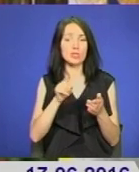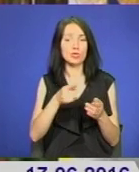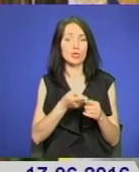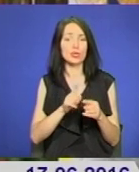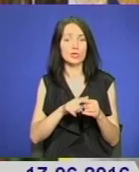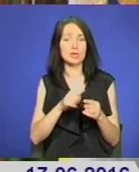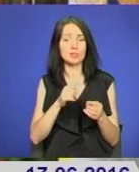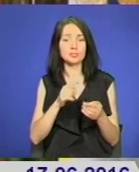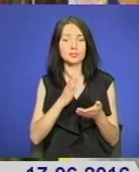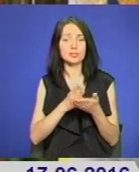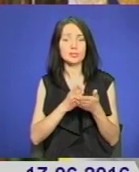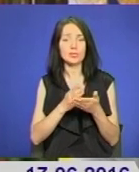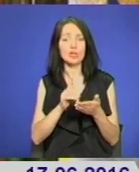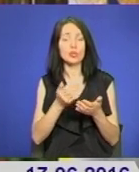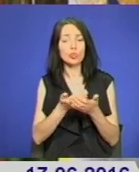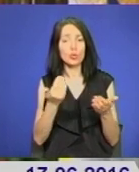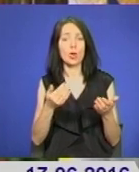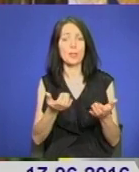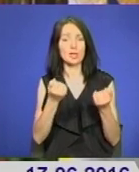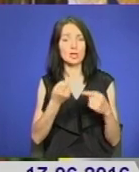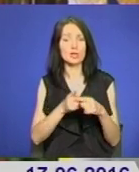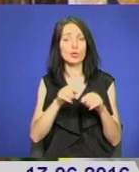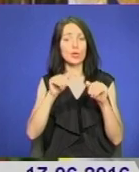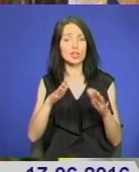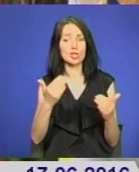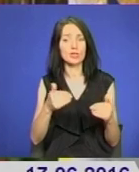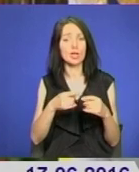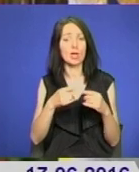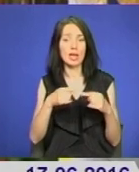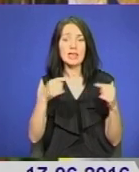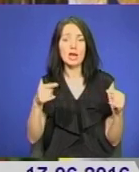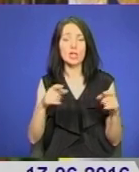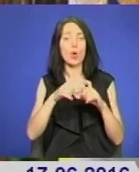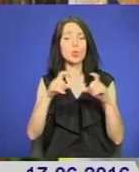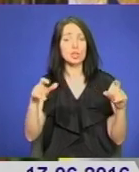Тернополя, є те, що ще до прийняття даного рішення вже ряд установ в місті